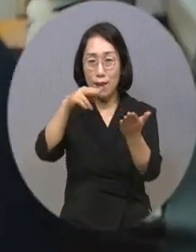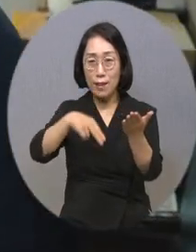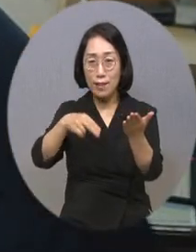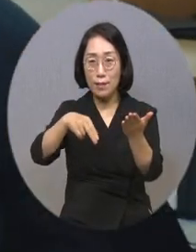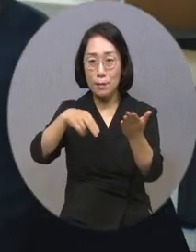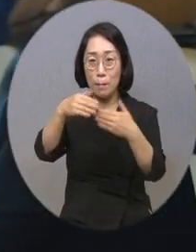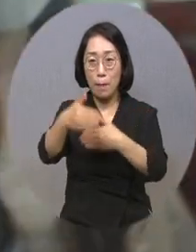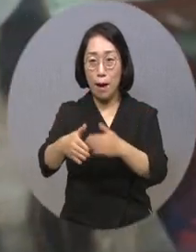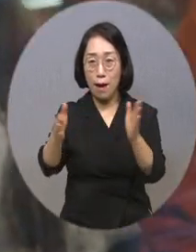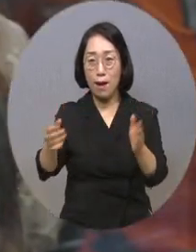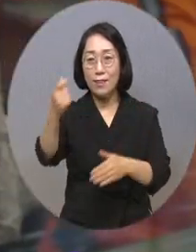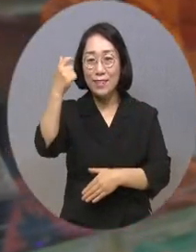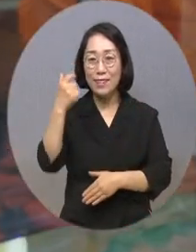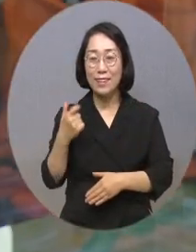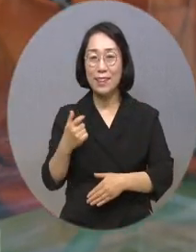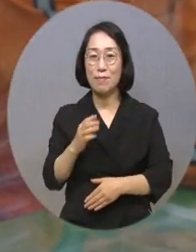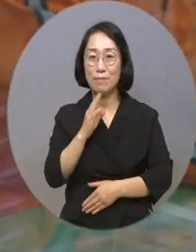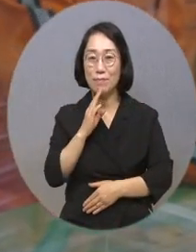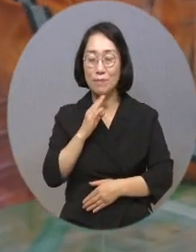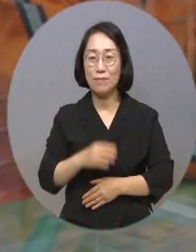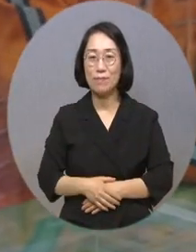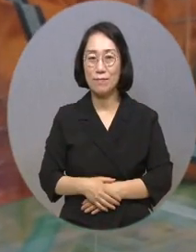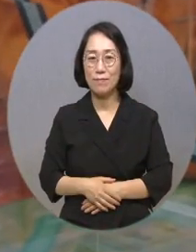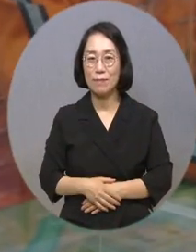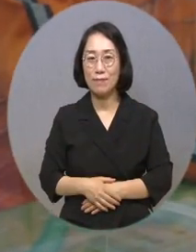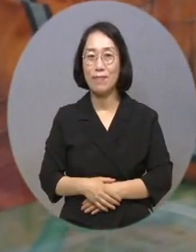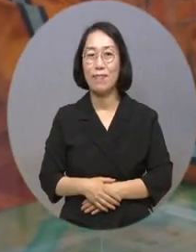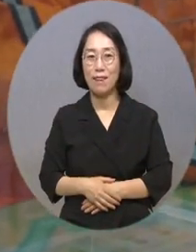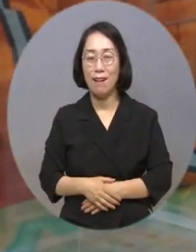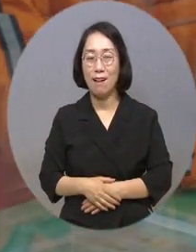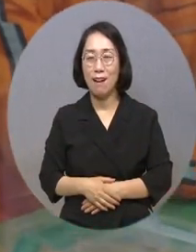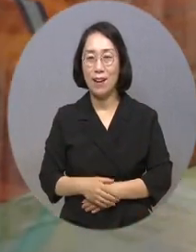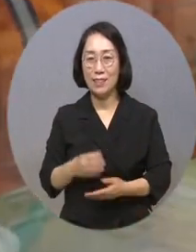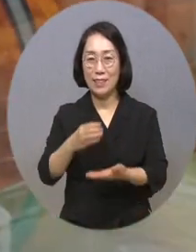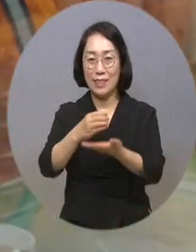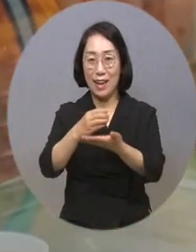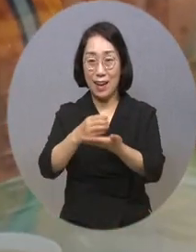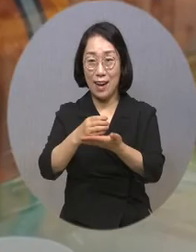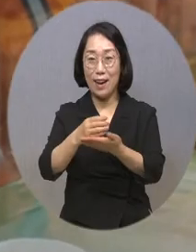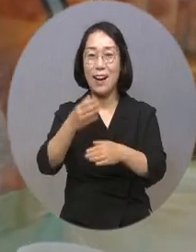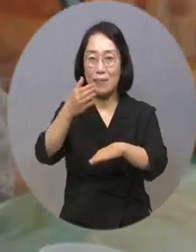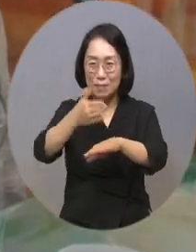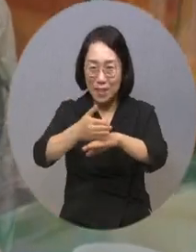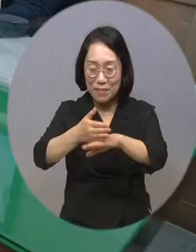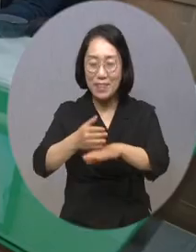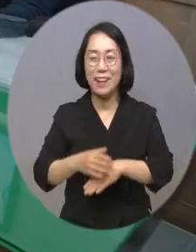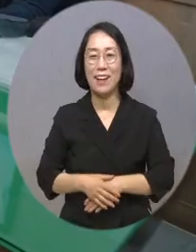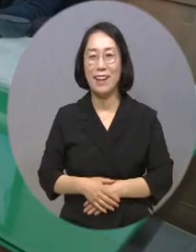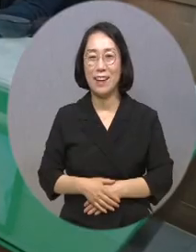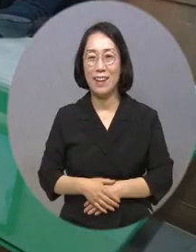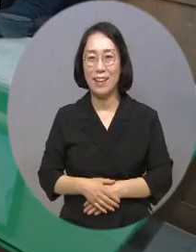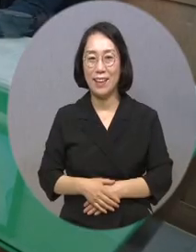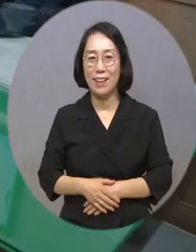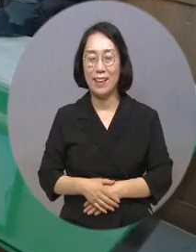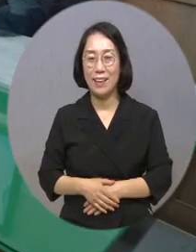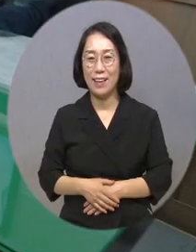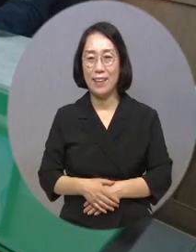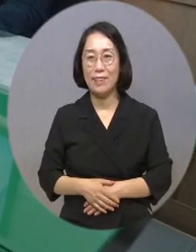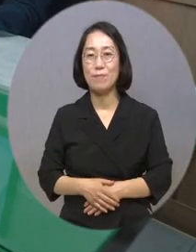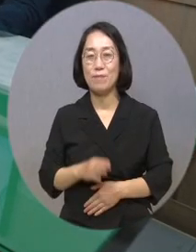좋네. 굉장히 비싸 보이는 차가 나오네요. 감사합니다. 너무 감사합니다. 티타임 잠깐 같이